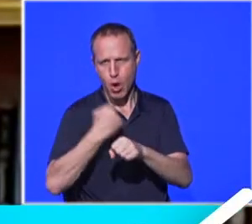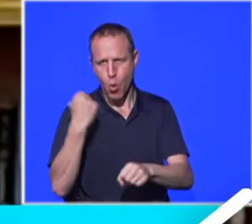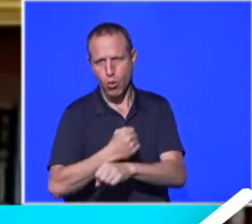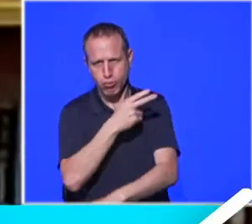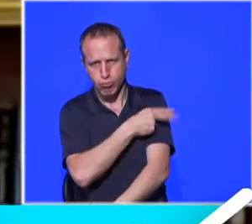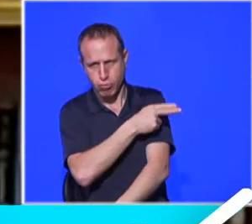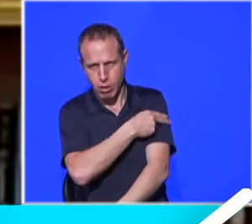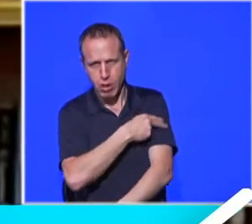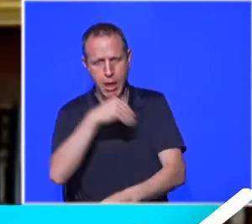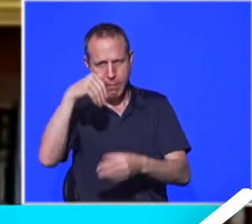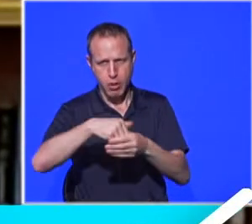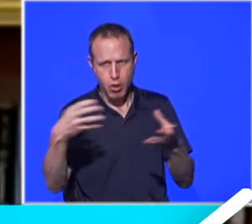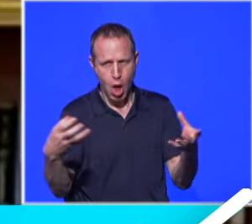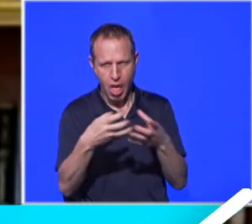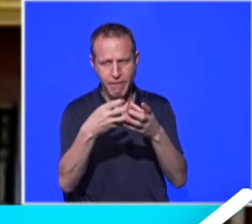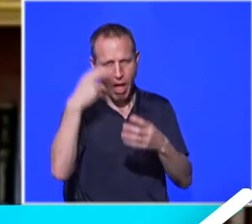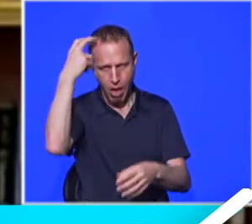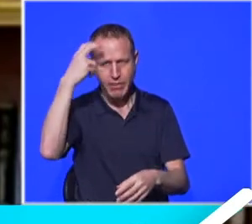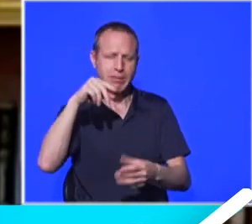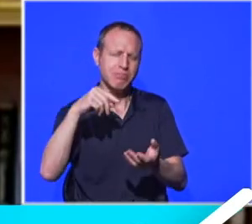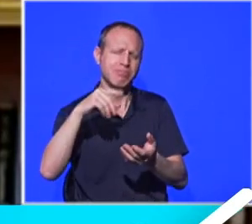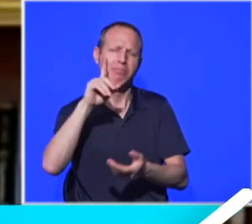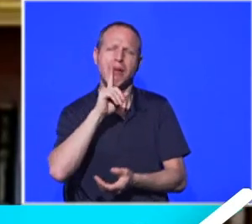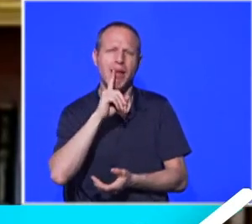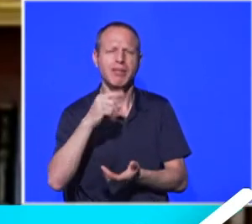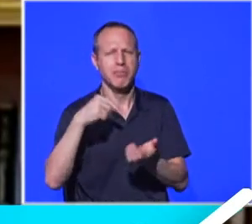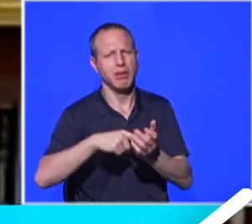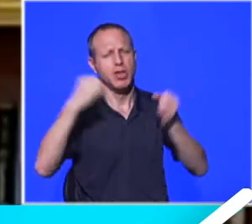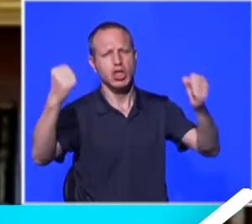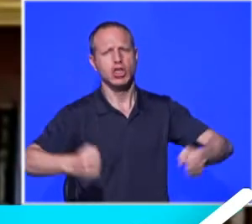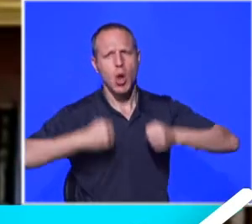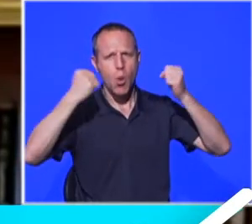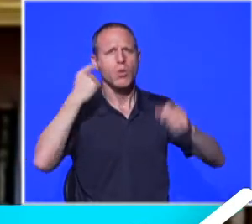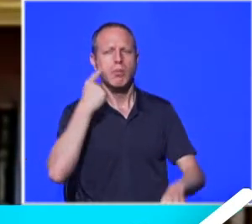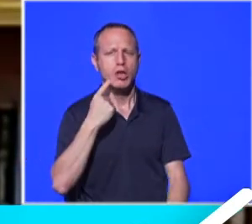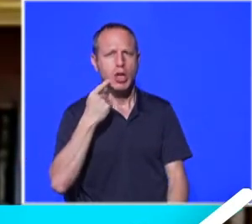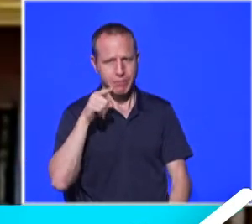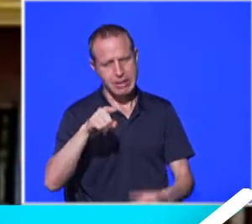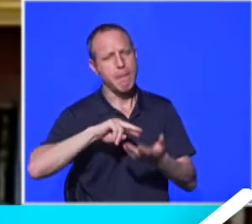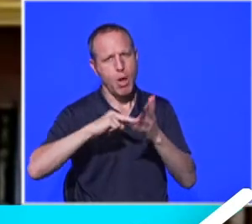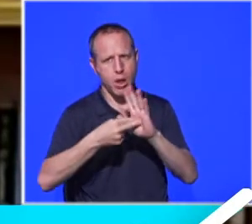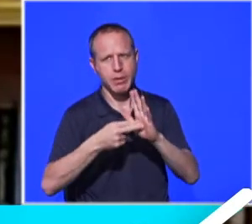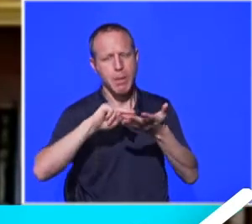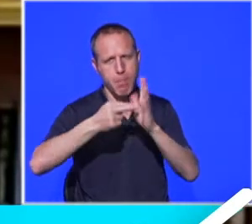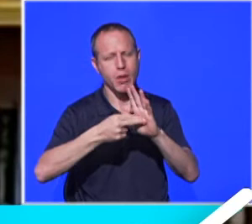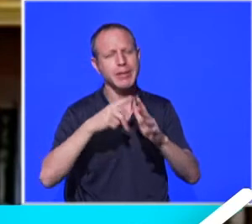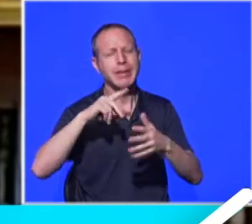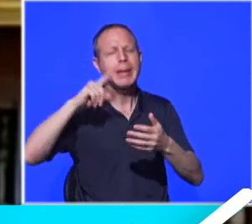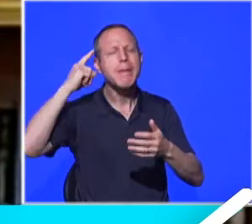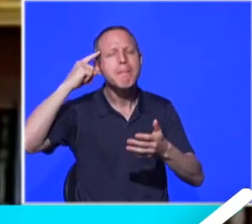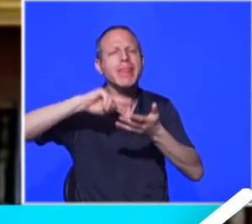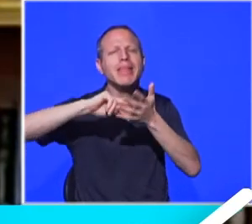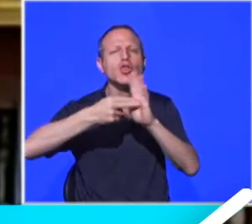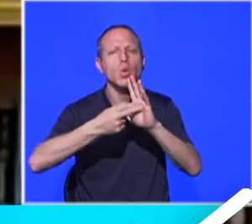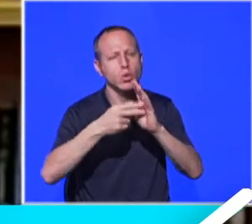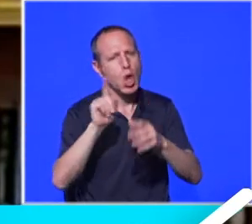החברה הערבית היא בעצימות נמוכה, ולכן ההשתוללות של הפשע. וזה פוליטי, פוליטי מבחינת מדיניות, לא פוליטי